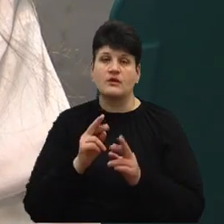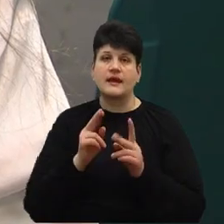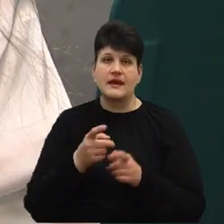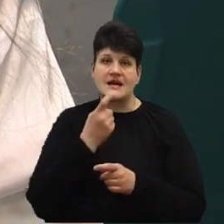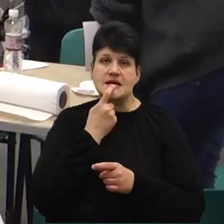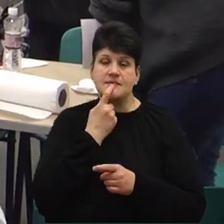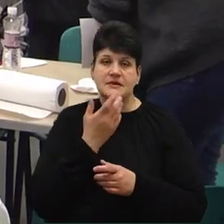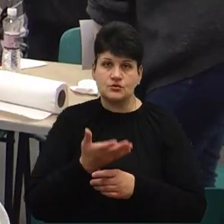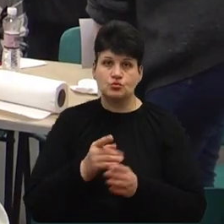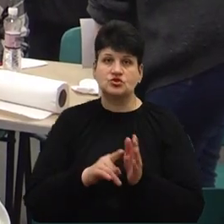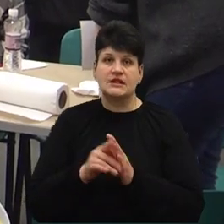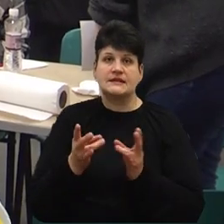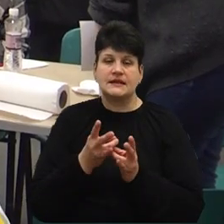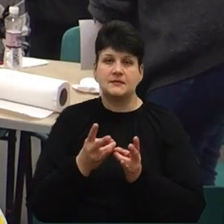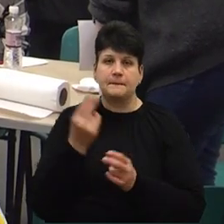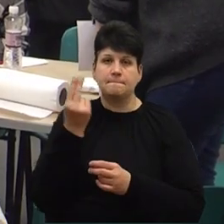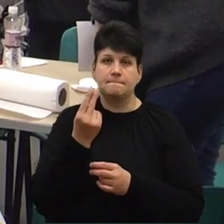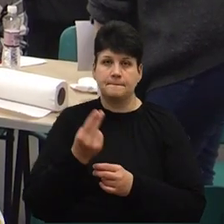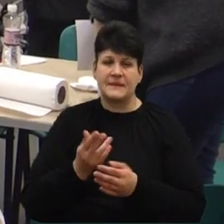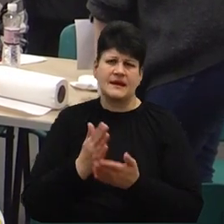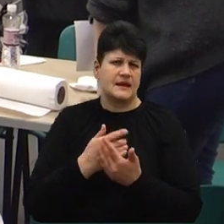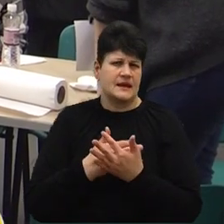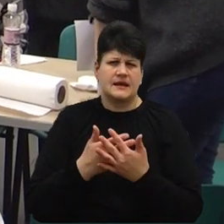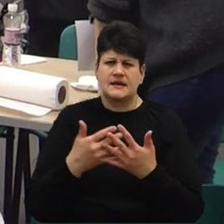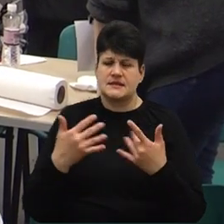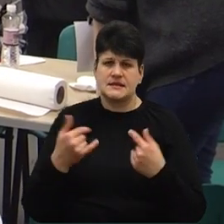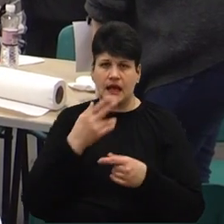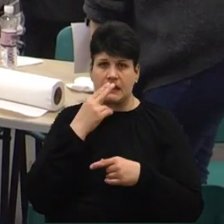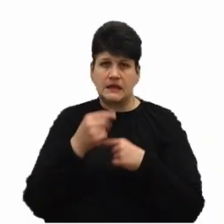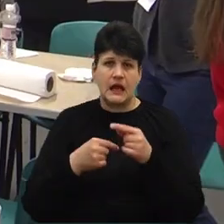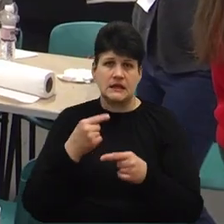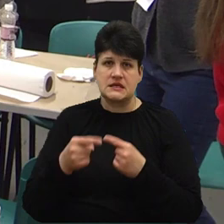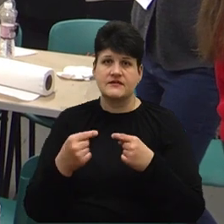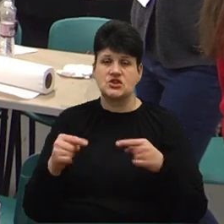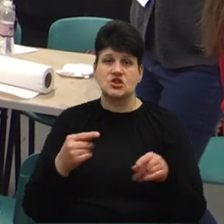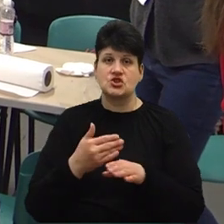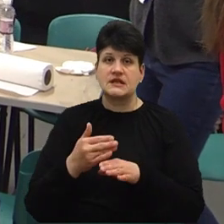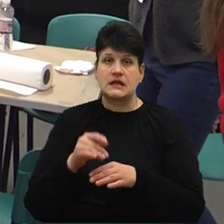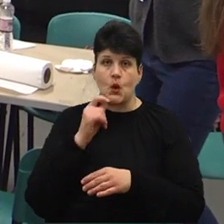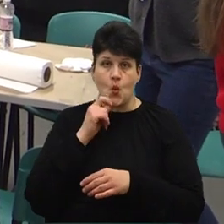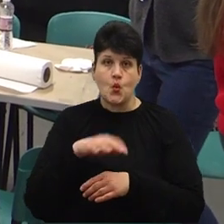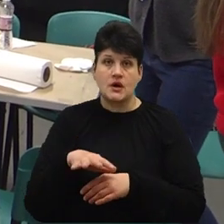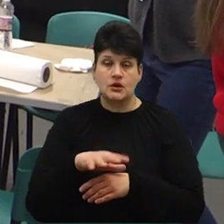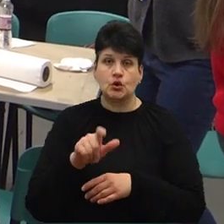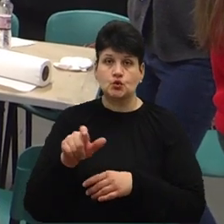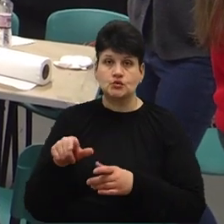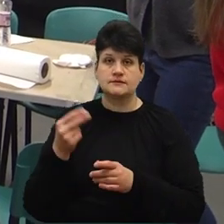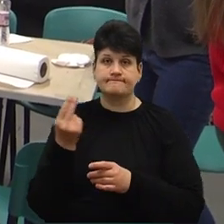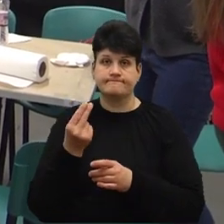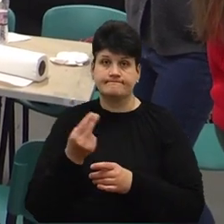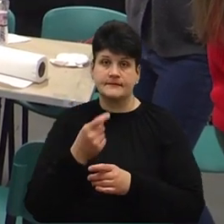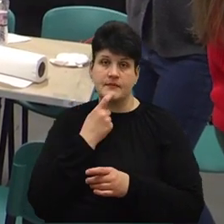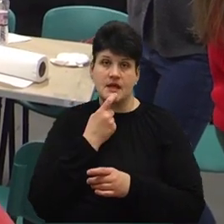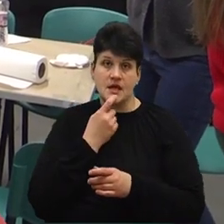потрібно з ескізу. Є різні традиції в різних частинах України. Люди пишуть яєчка